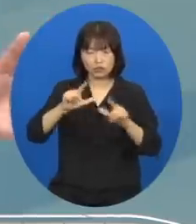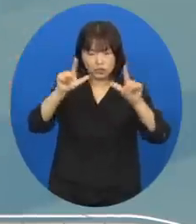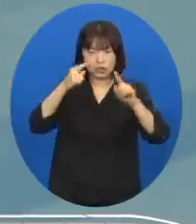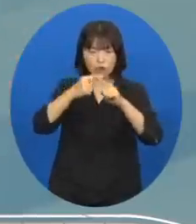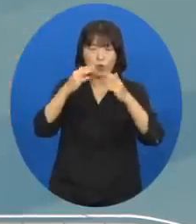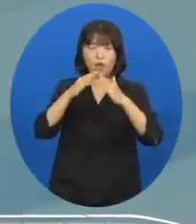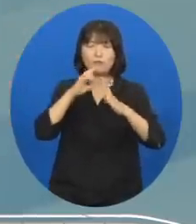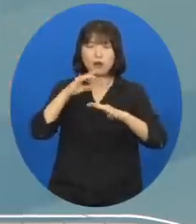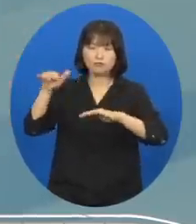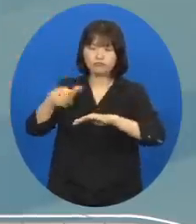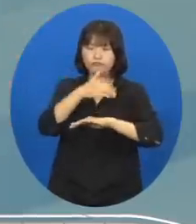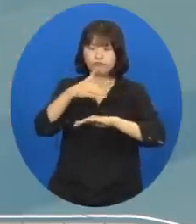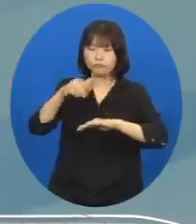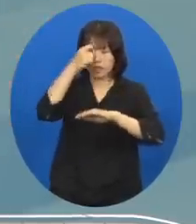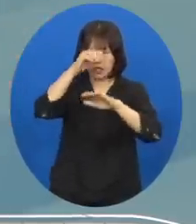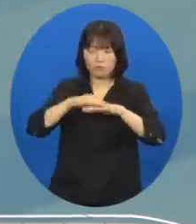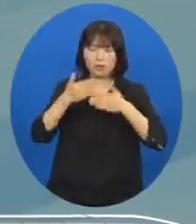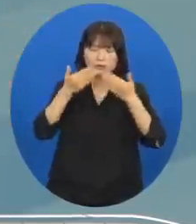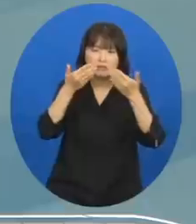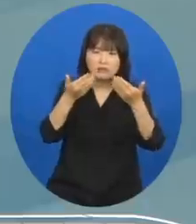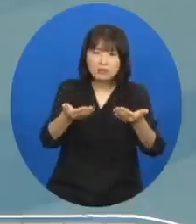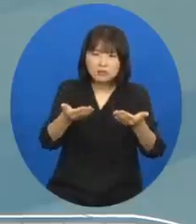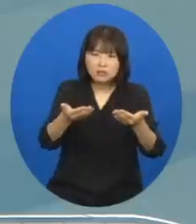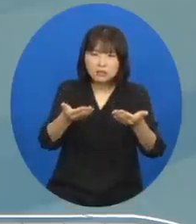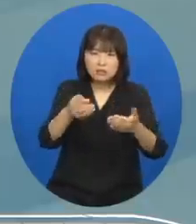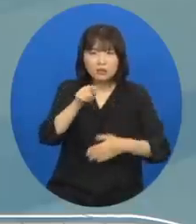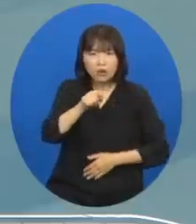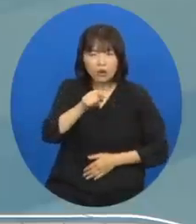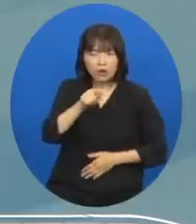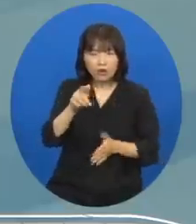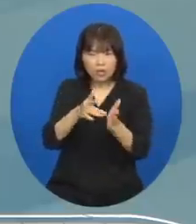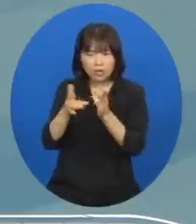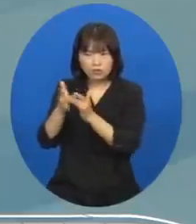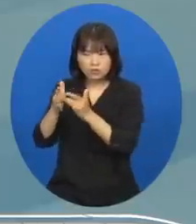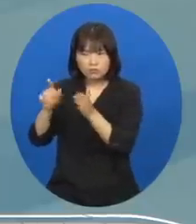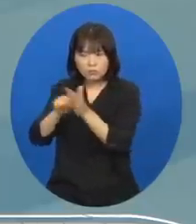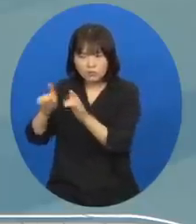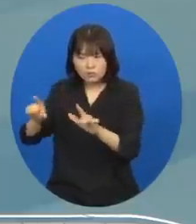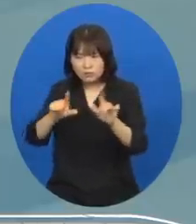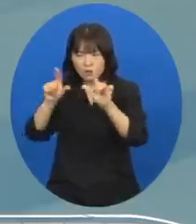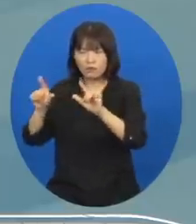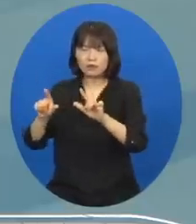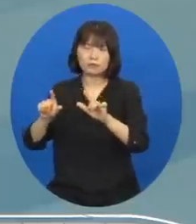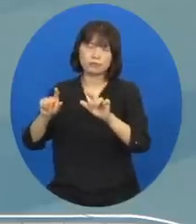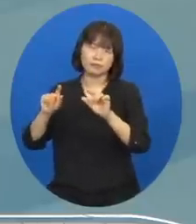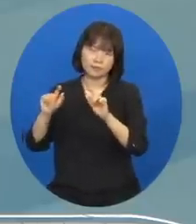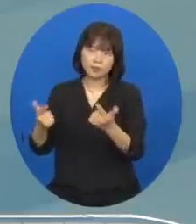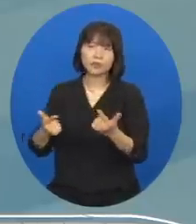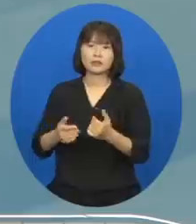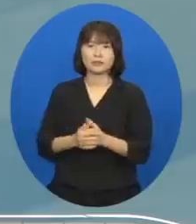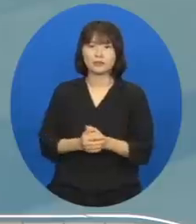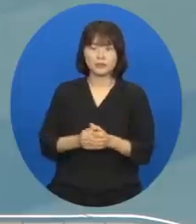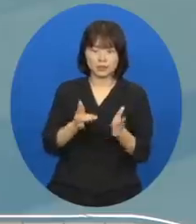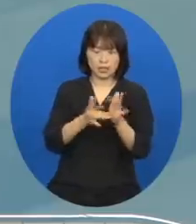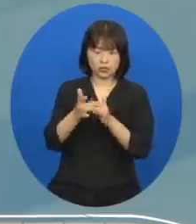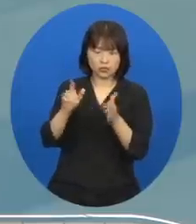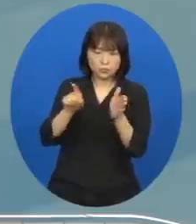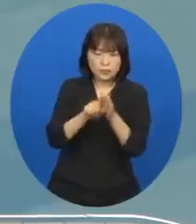나와서 예배만 드리는 것이 예수 믿는 생활 아닙니다. 예수 믿는